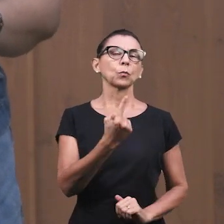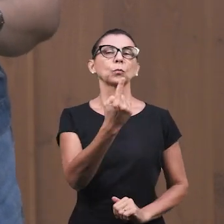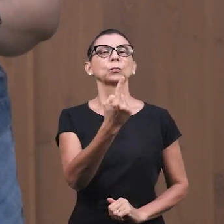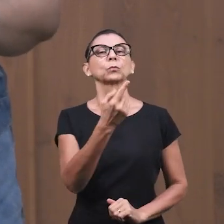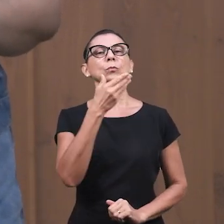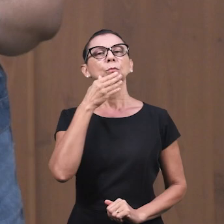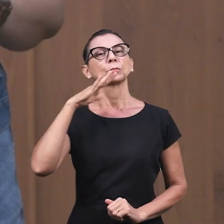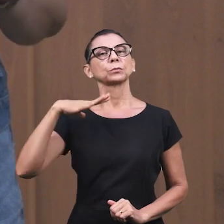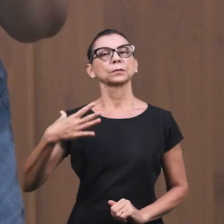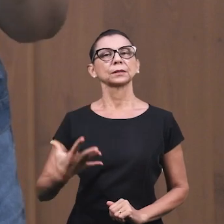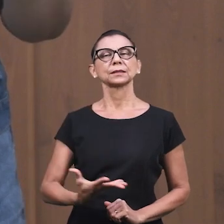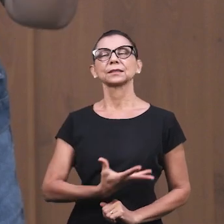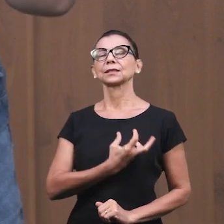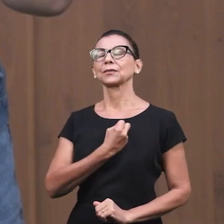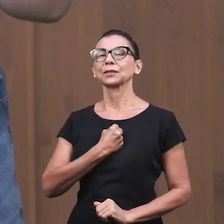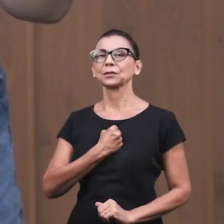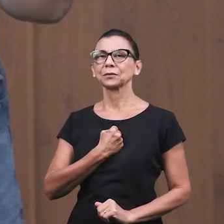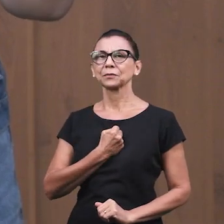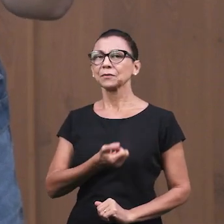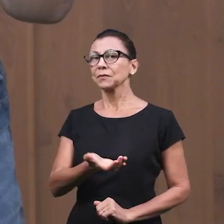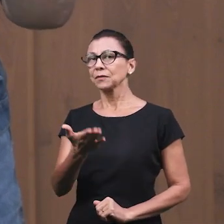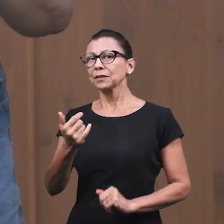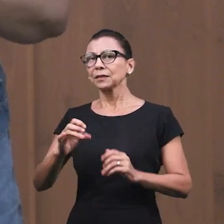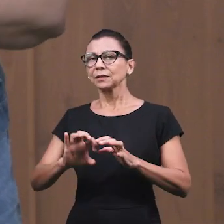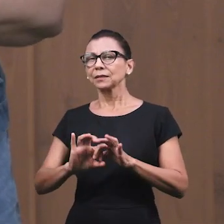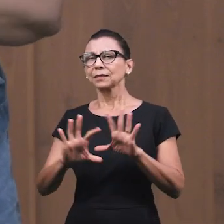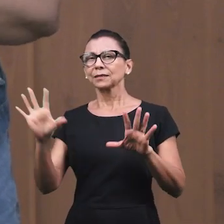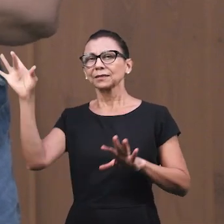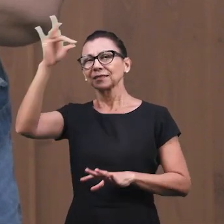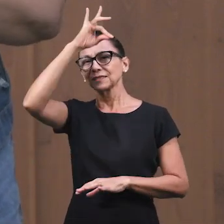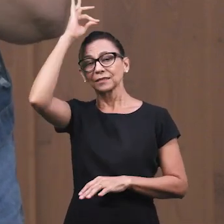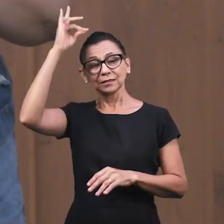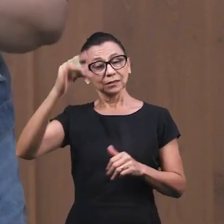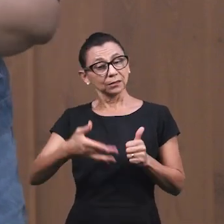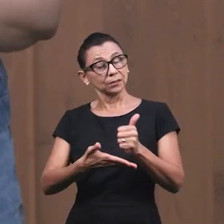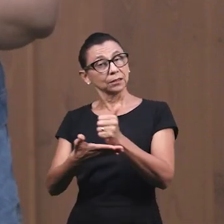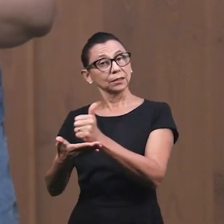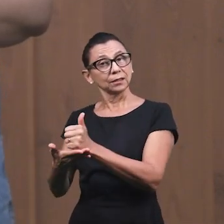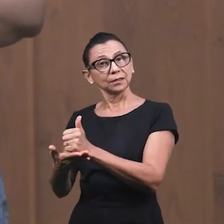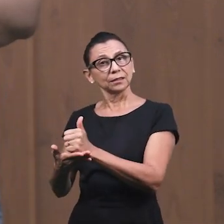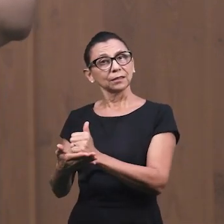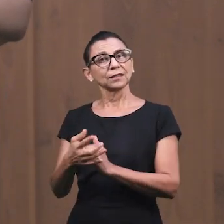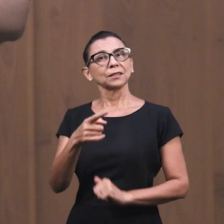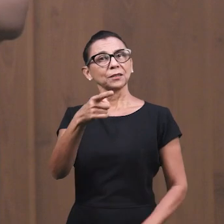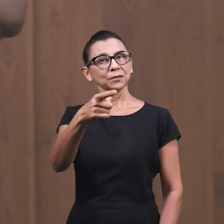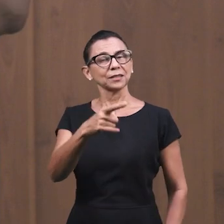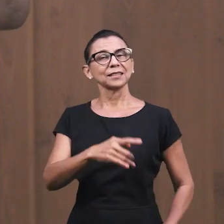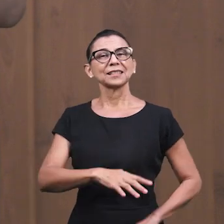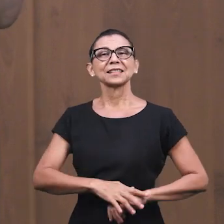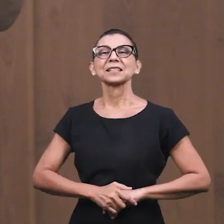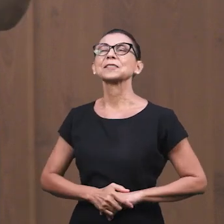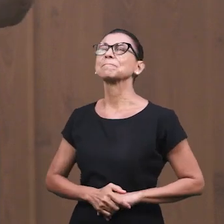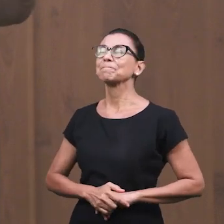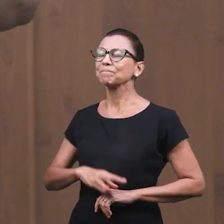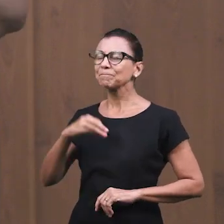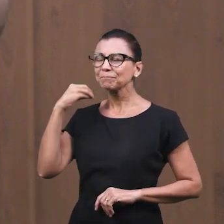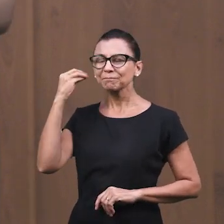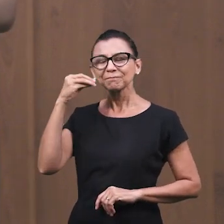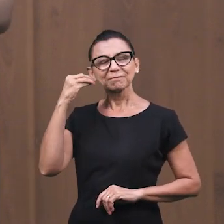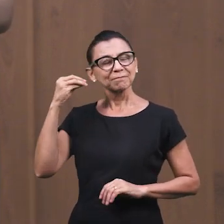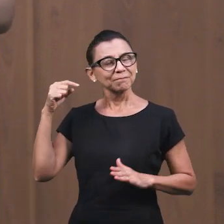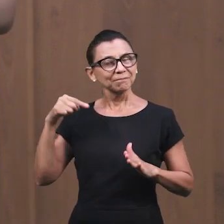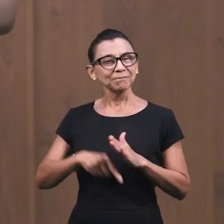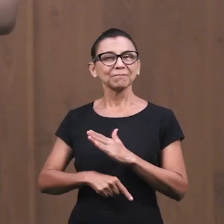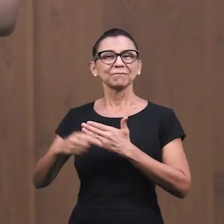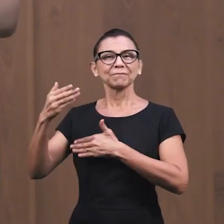le seul sauveur. Laisse le Saint-Esprit diriger, conduire votre vie. Et vous